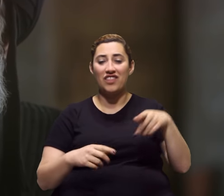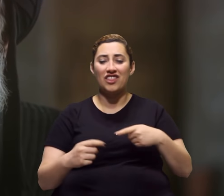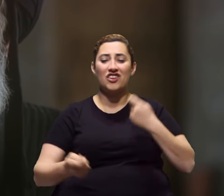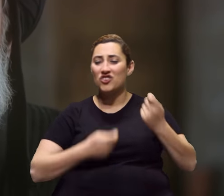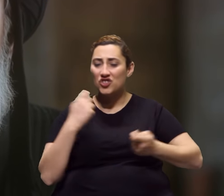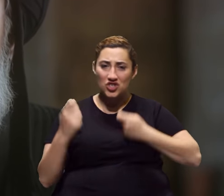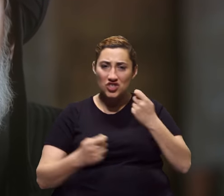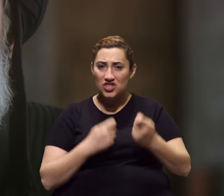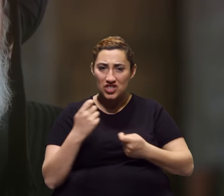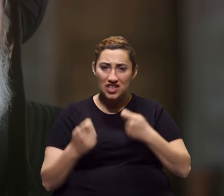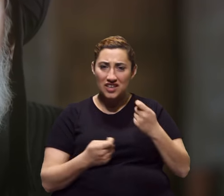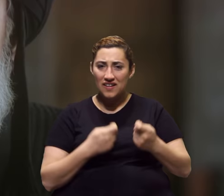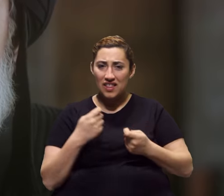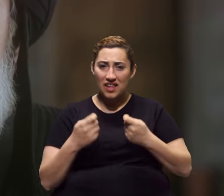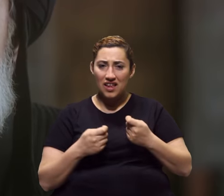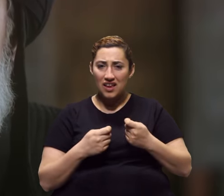iyaşesi,